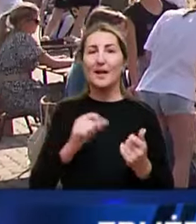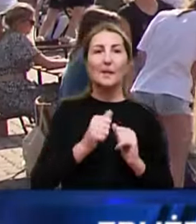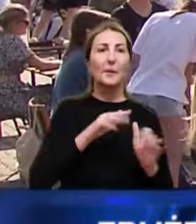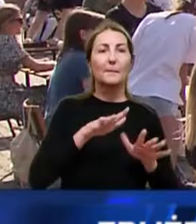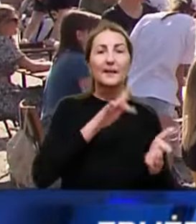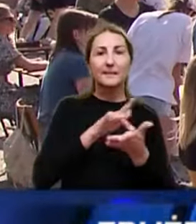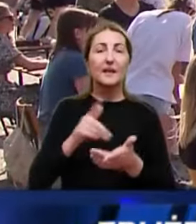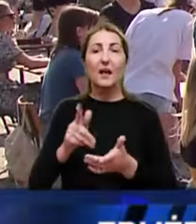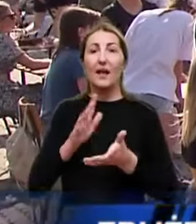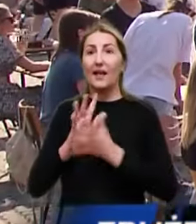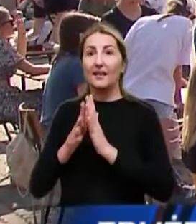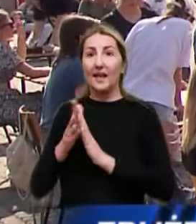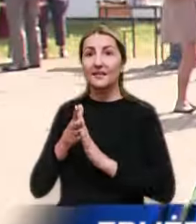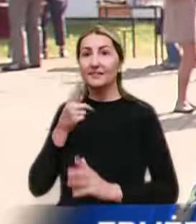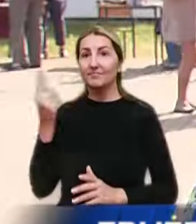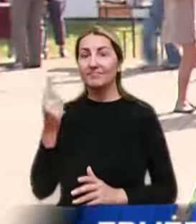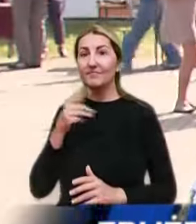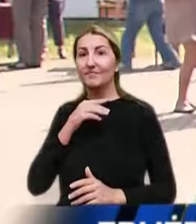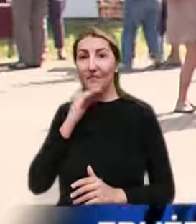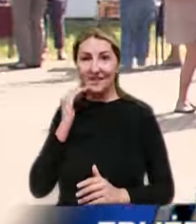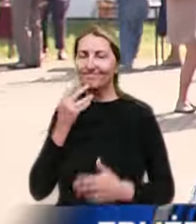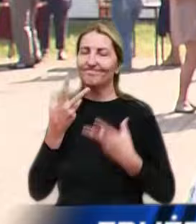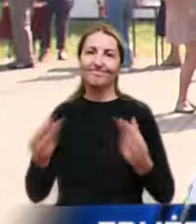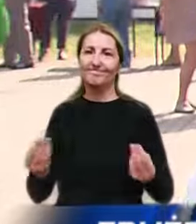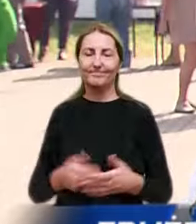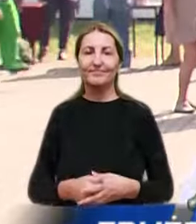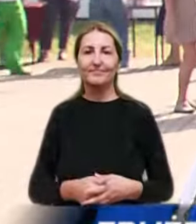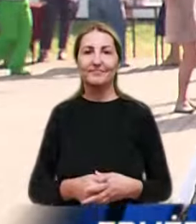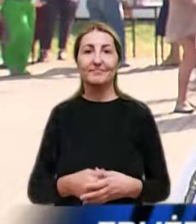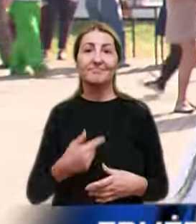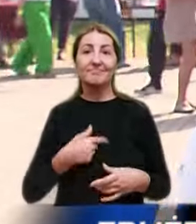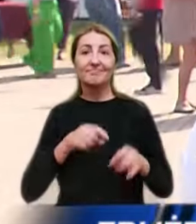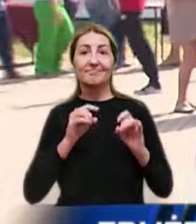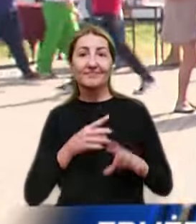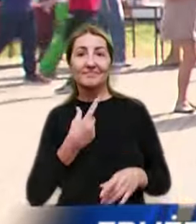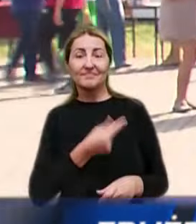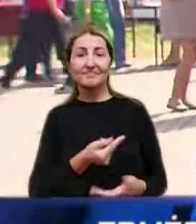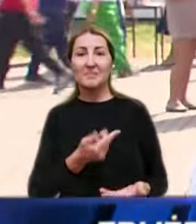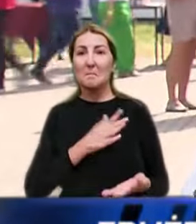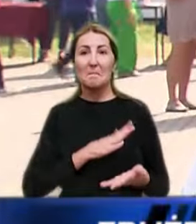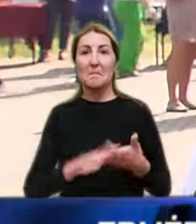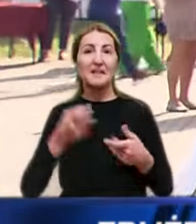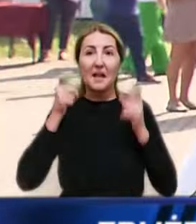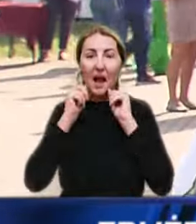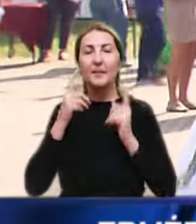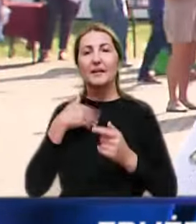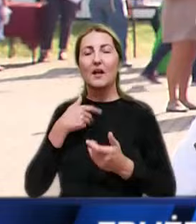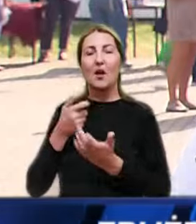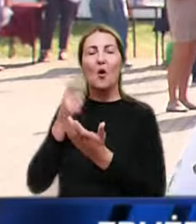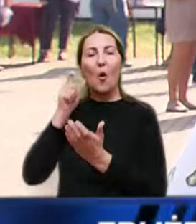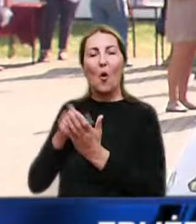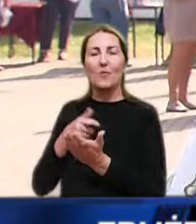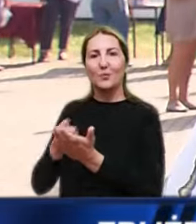forma komunikacji nie wystarczy. Kiedy byłem w sklepie bez aparatów słuchowych, zazwyczaj pisałem na telefonie, czego